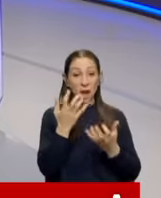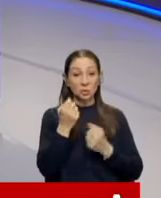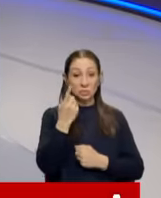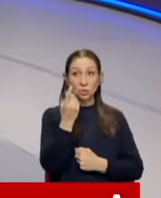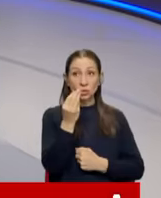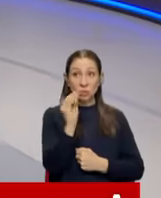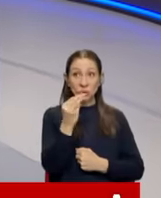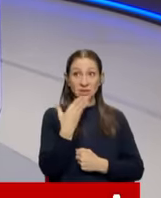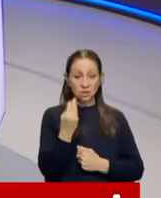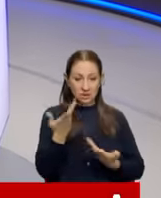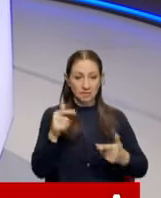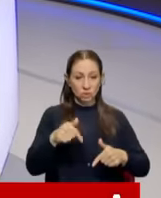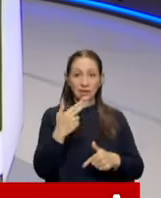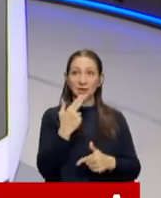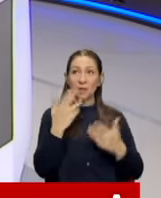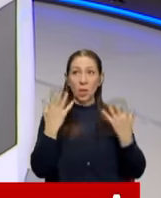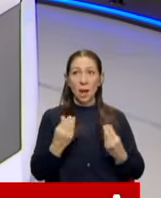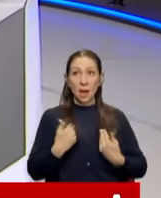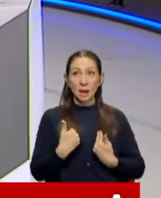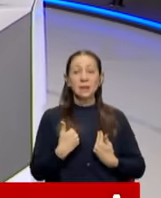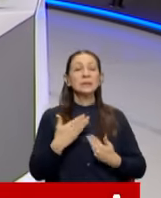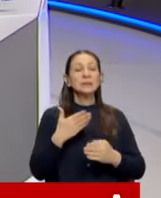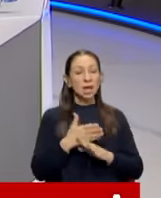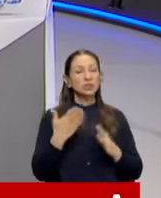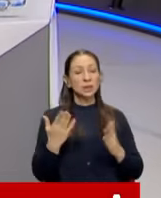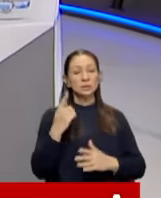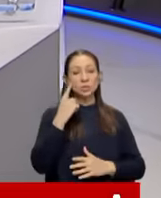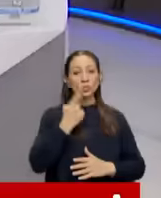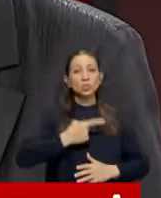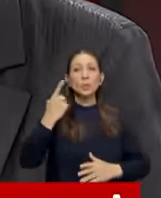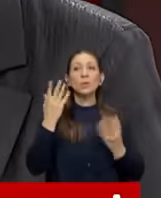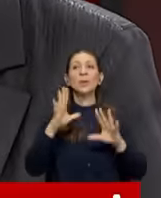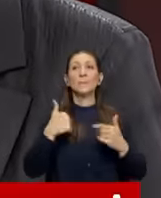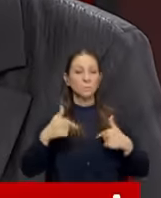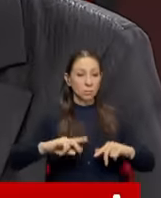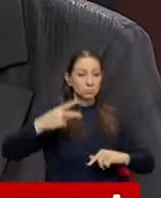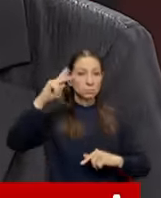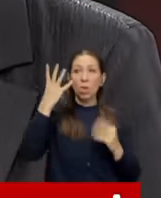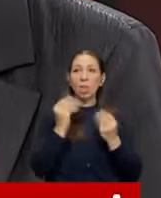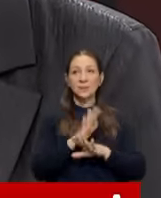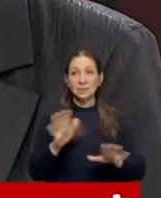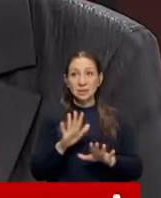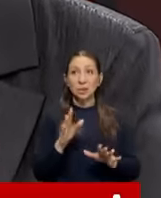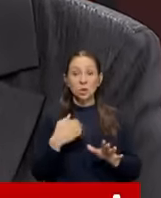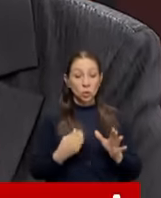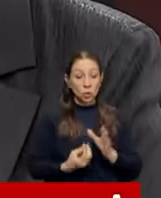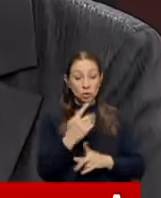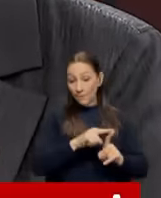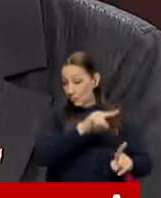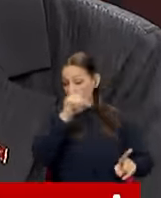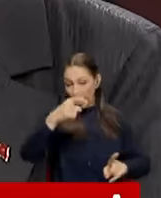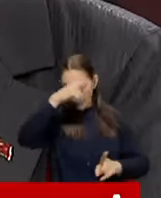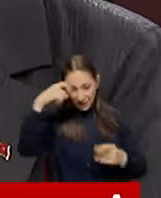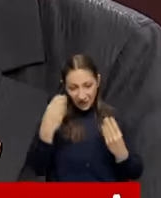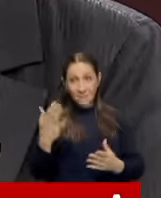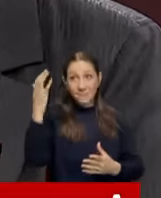Eee genç kız ve şu an bir kadın olarak da gerçekten Eee Cumhuriyet olmasaydı buralarda olamazdık O yüzden Eee kuruluşundan bu yana emek